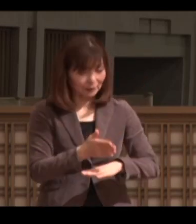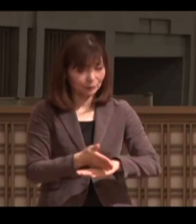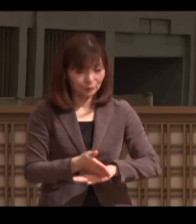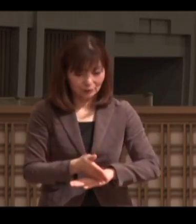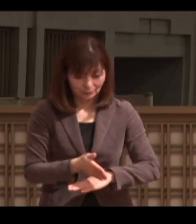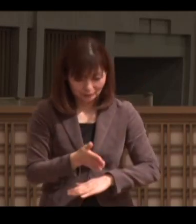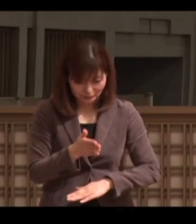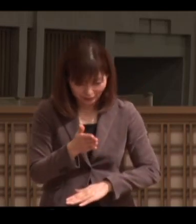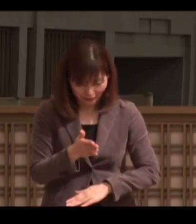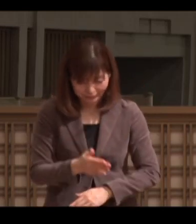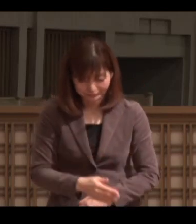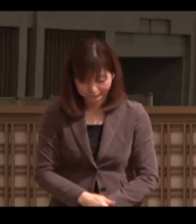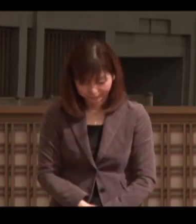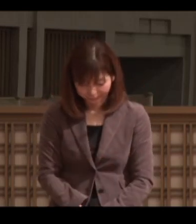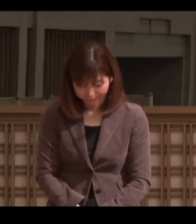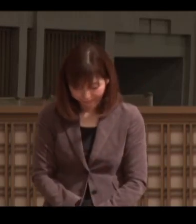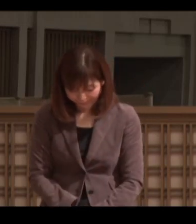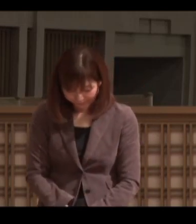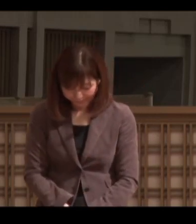まし